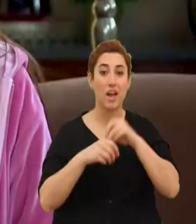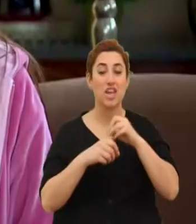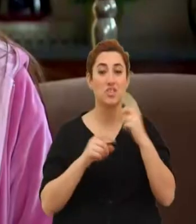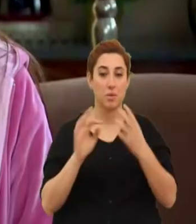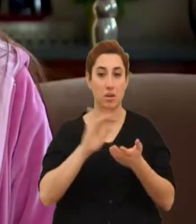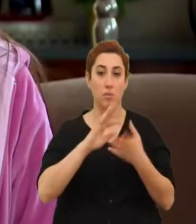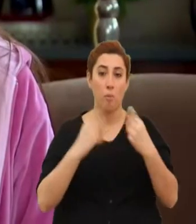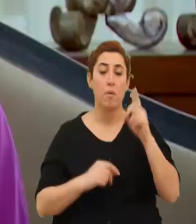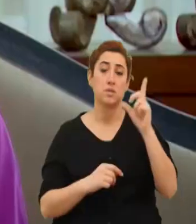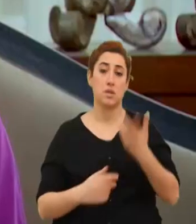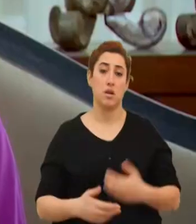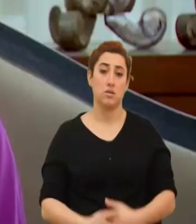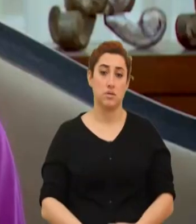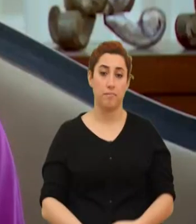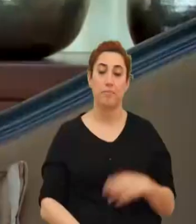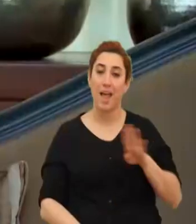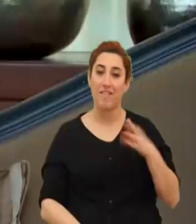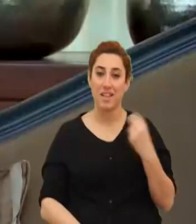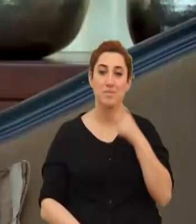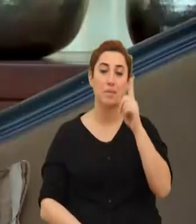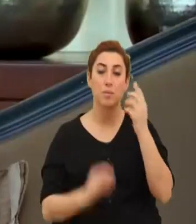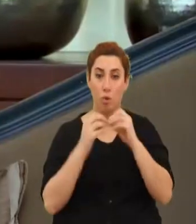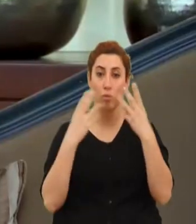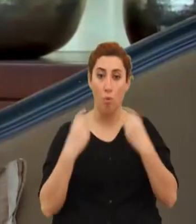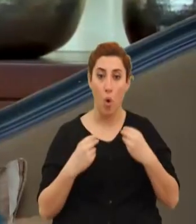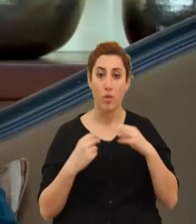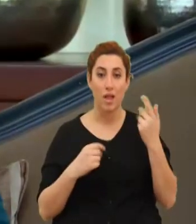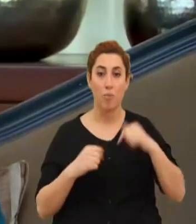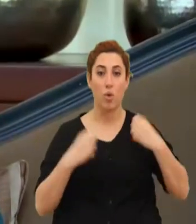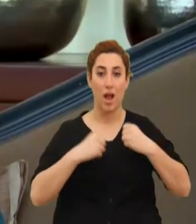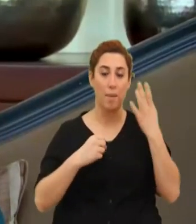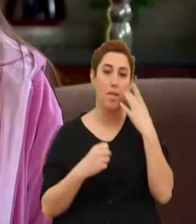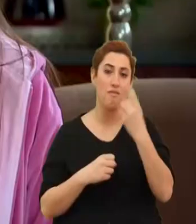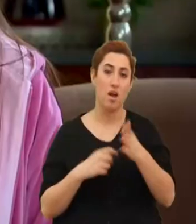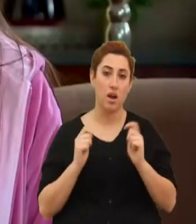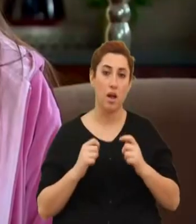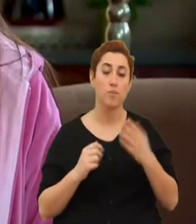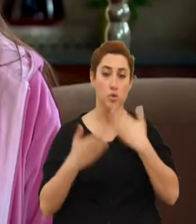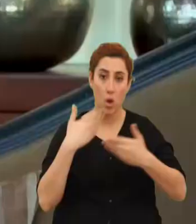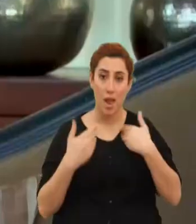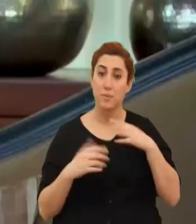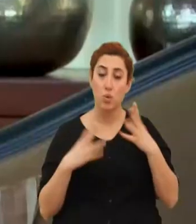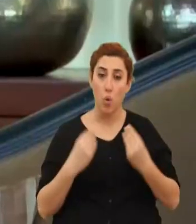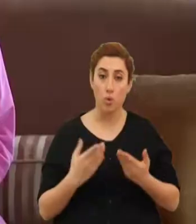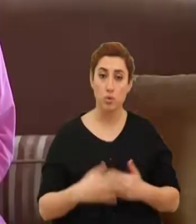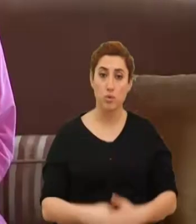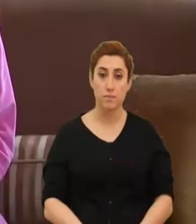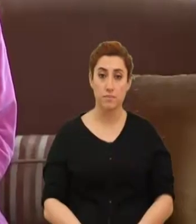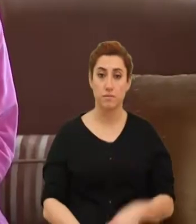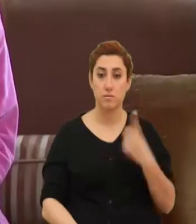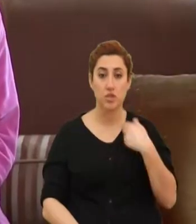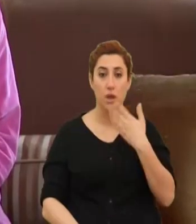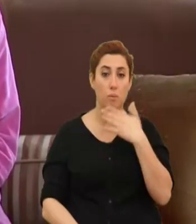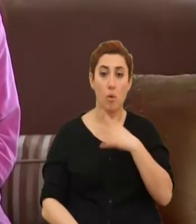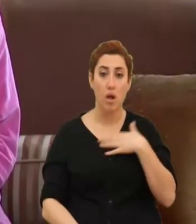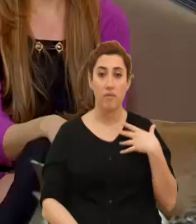bir sayaca ihtiyacımız var. Evladım senin bir sorunun olduğunu yani bu kanepe bile farkında. Söyler misin ne var? Yok